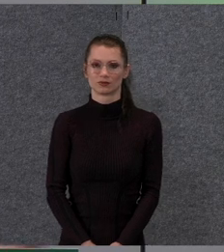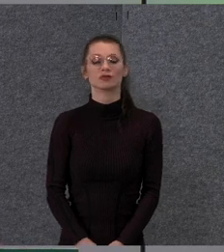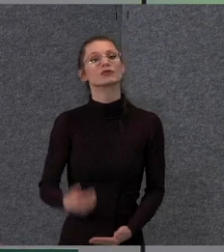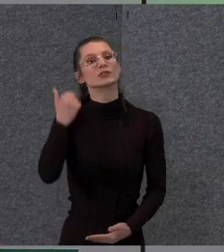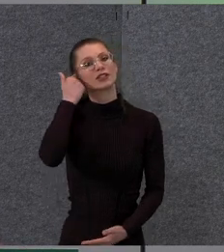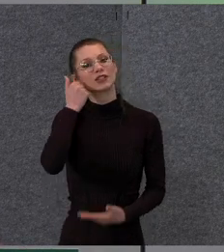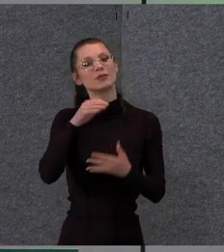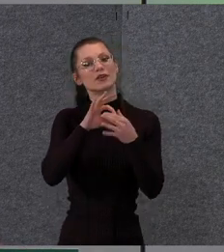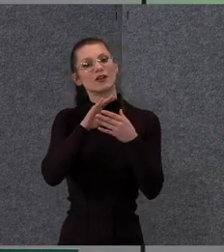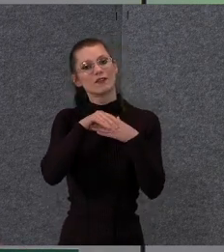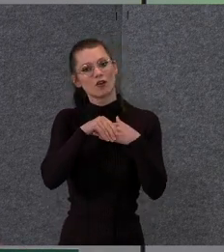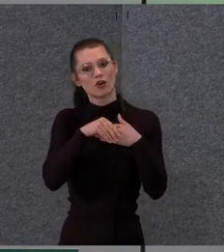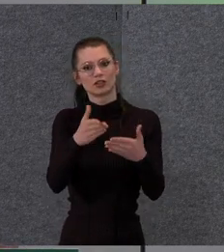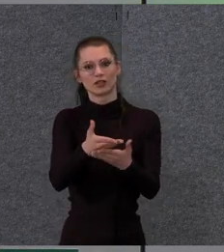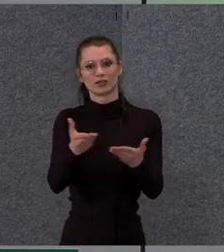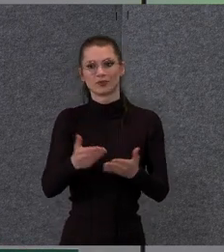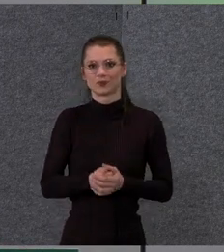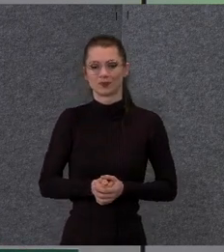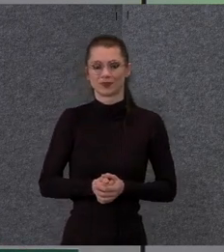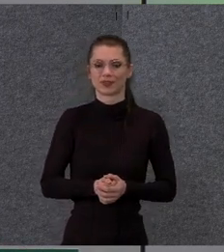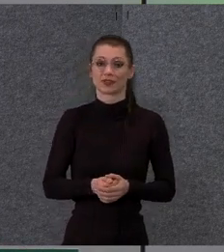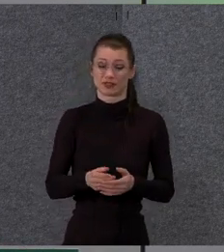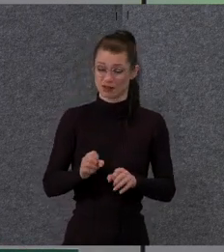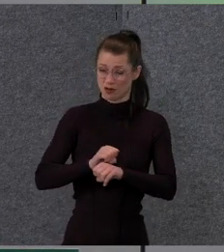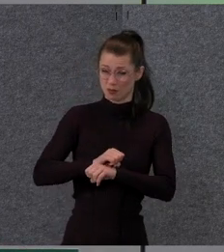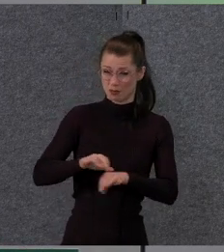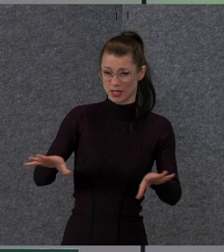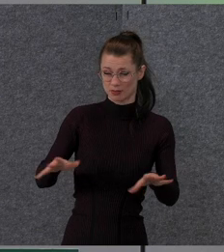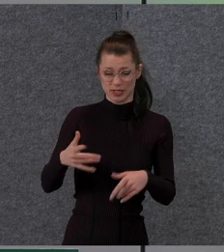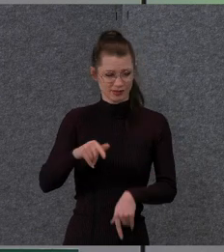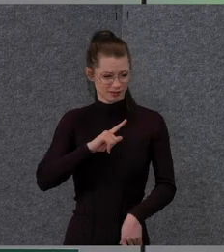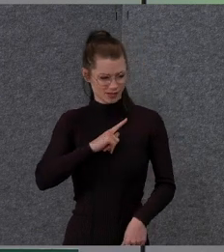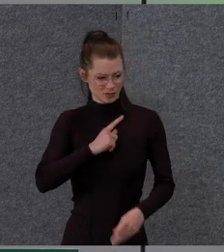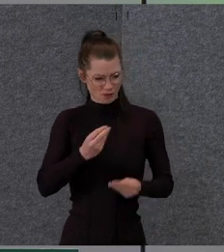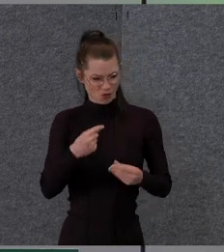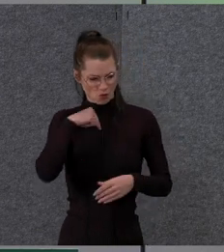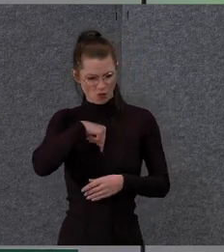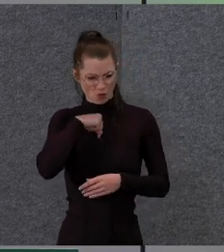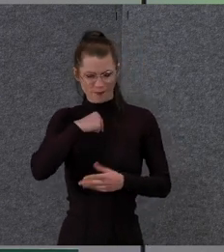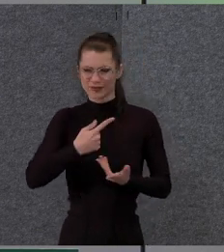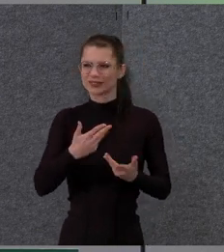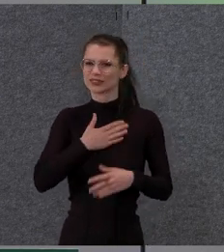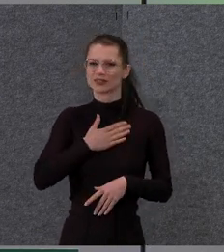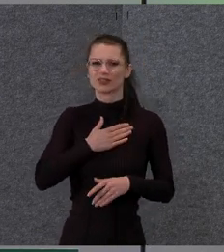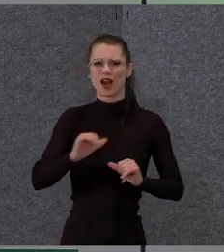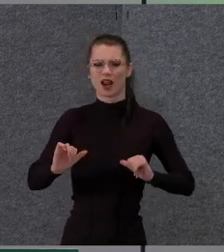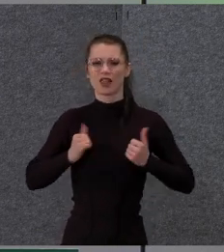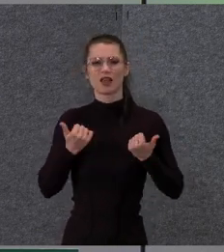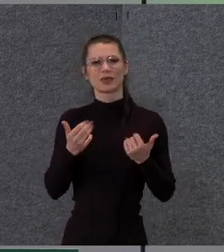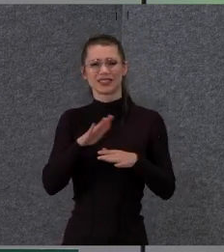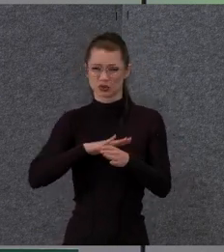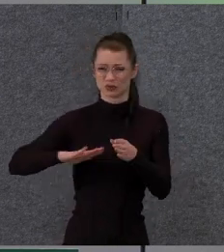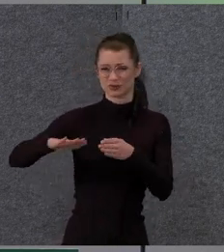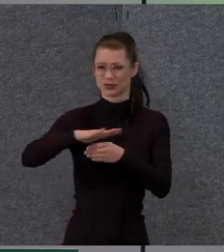Liebe Freundinnen und Freunde, die Pandemie lässt uns spüren, wie verletzlich unsere Lebensweise ist. Das Virus